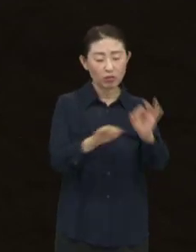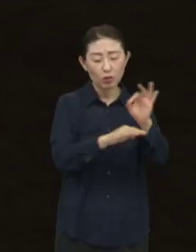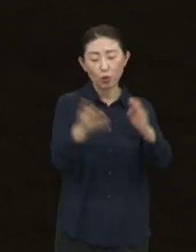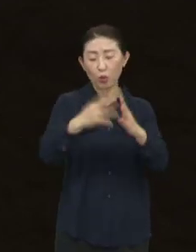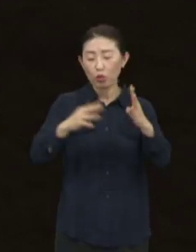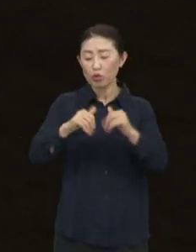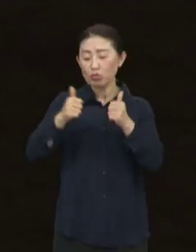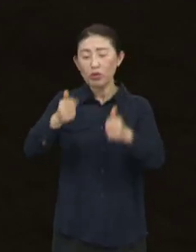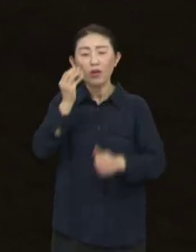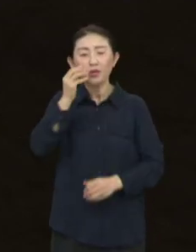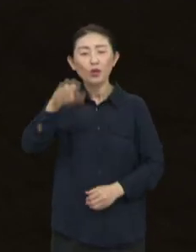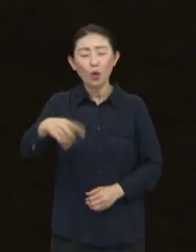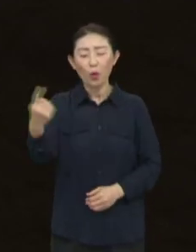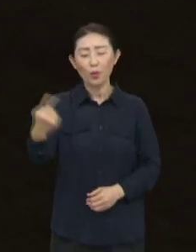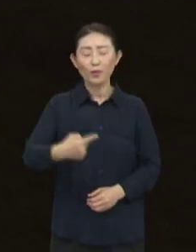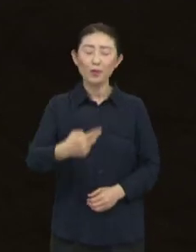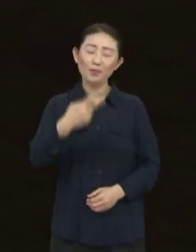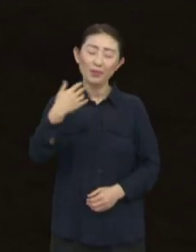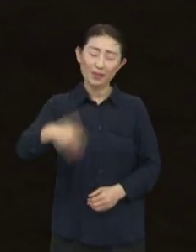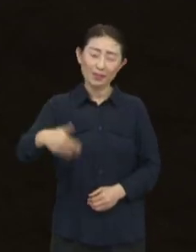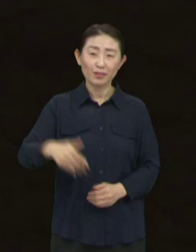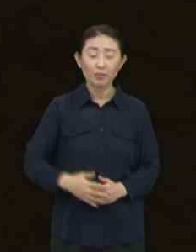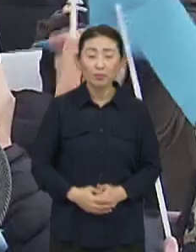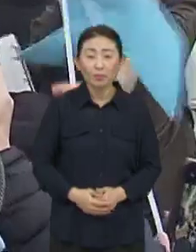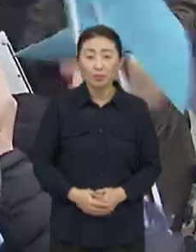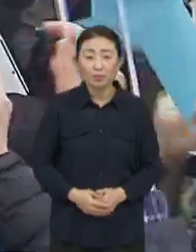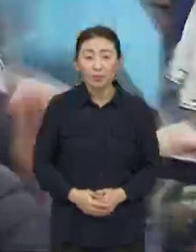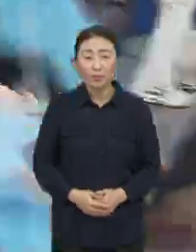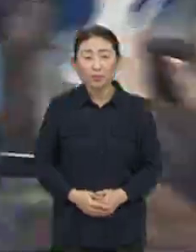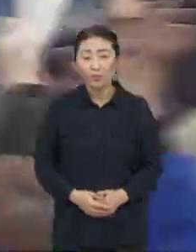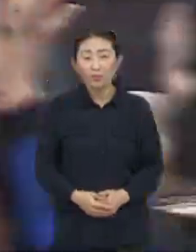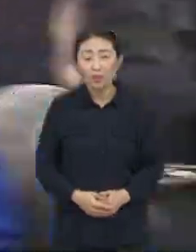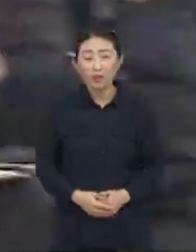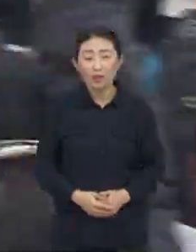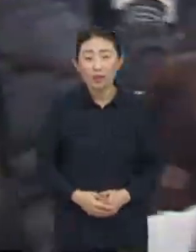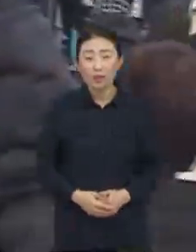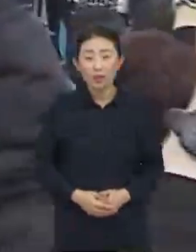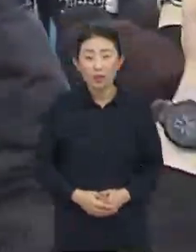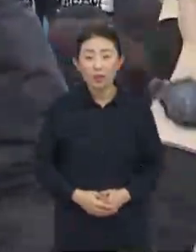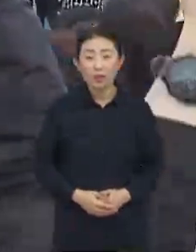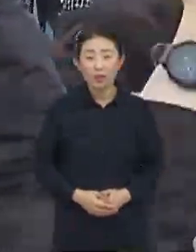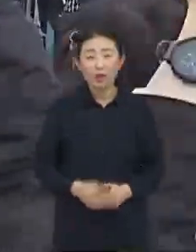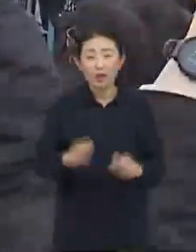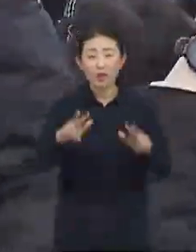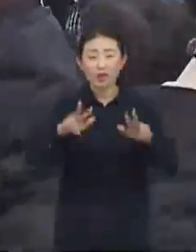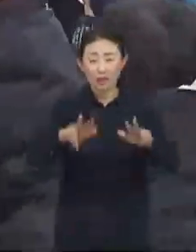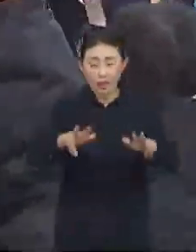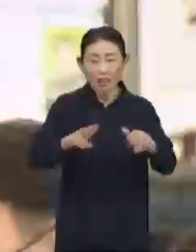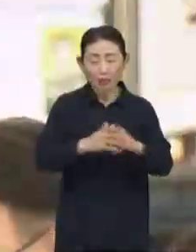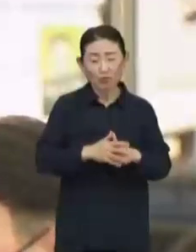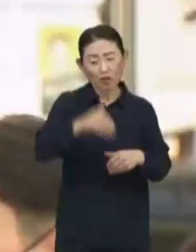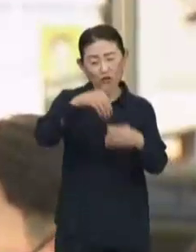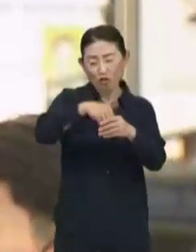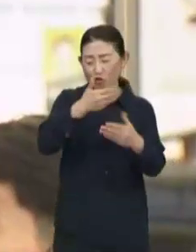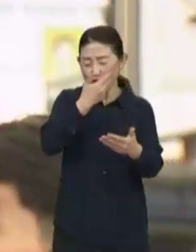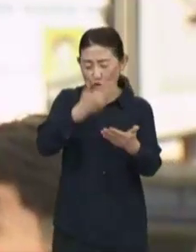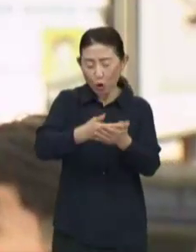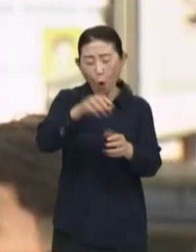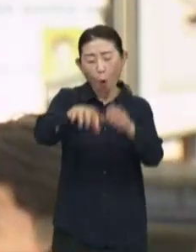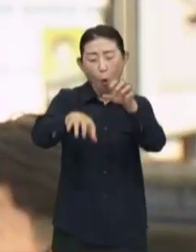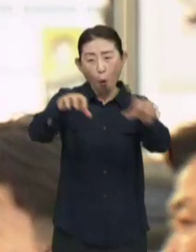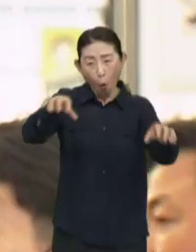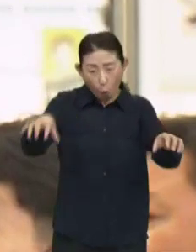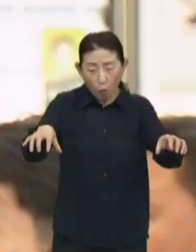공주, 부여 청양은 아직 찾지 않았습니다. 총선 승부처인 한강벨트, 금강벨트,